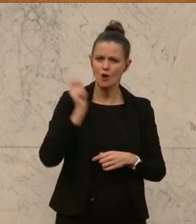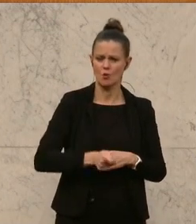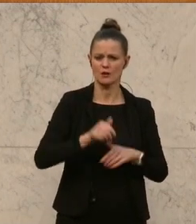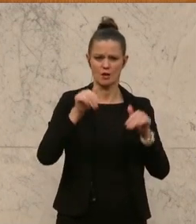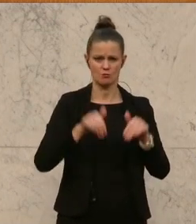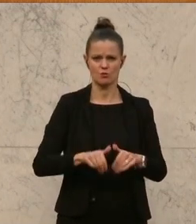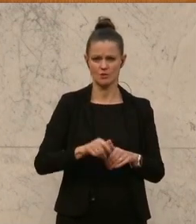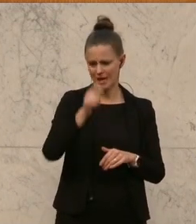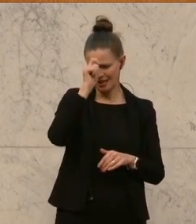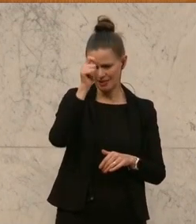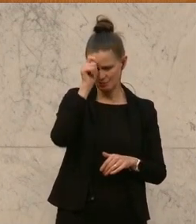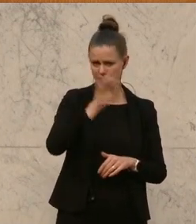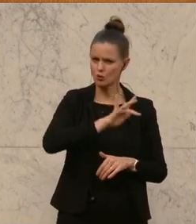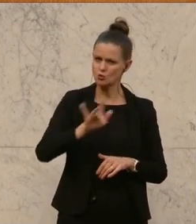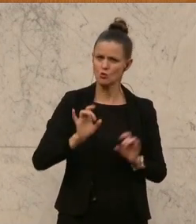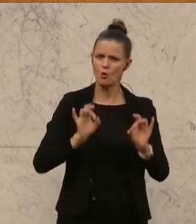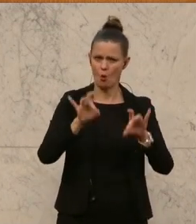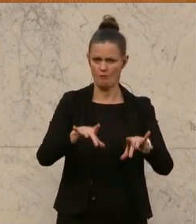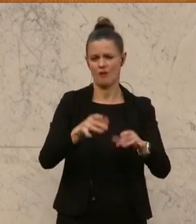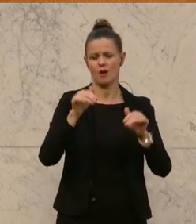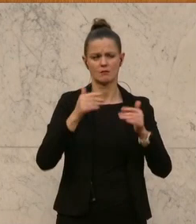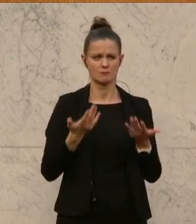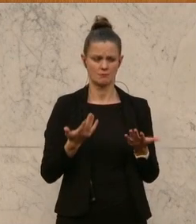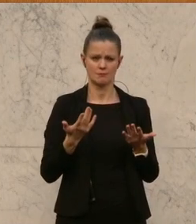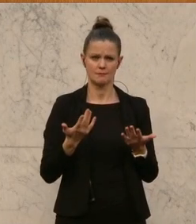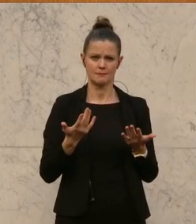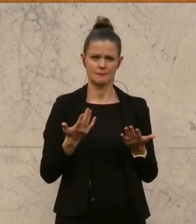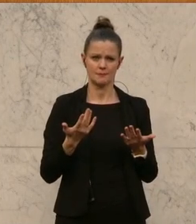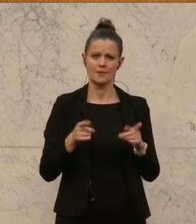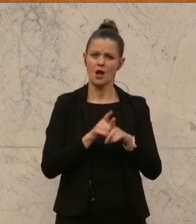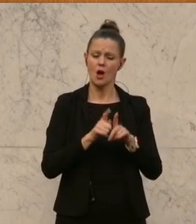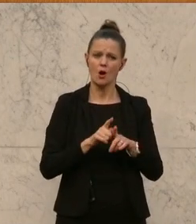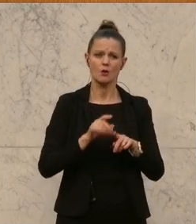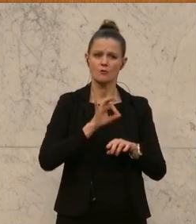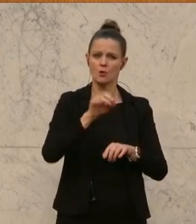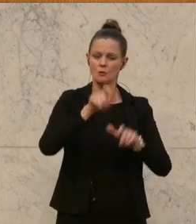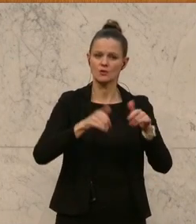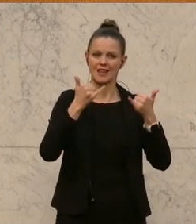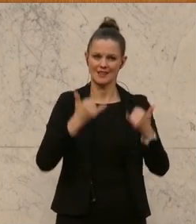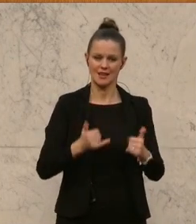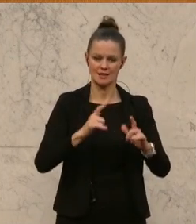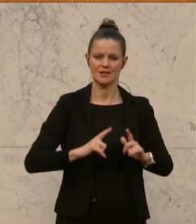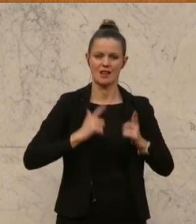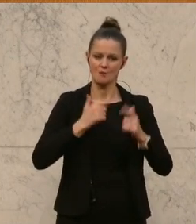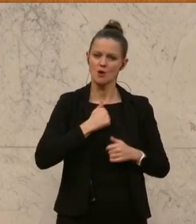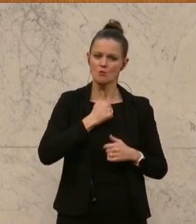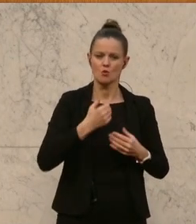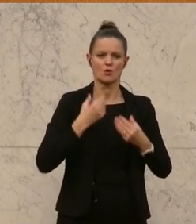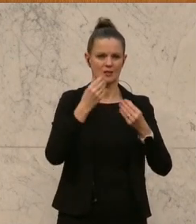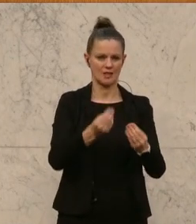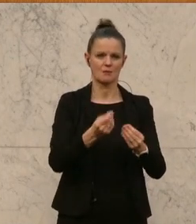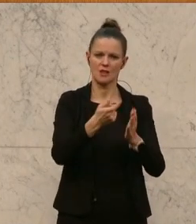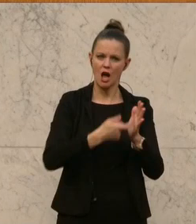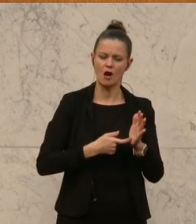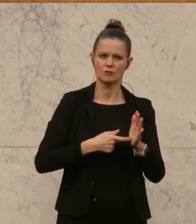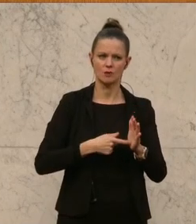Opfern bedeutet und auch den jetzt Lebenden Mut geben soll, sich ihrer Herausforderung zu stellen und Unterstützung zu